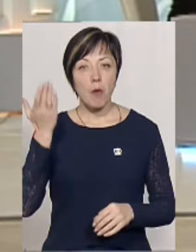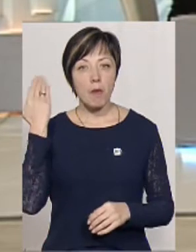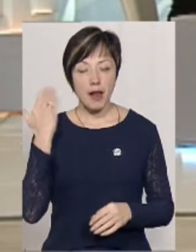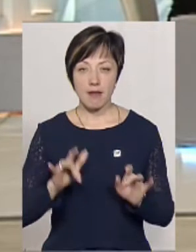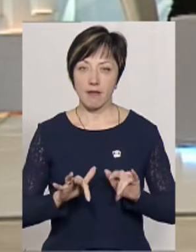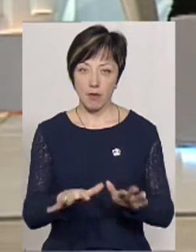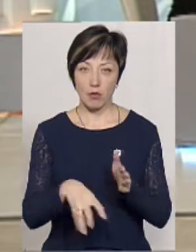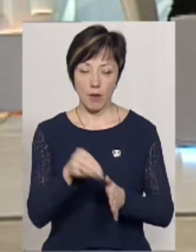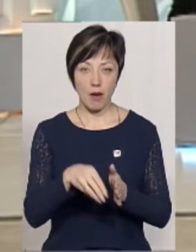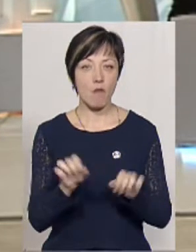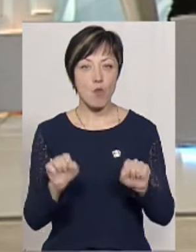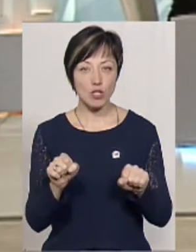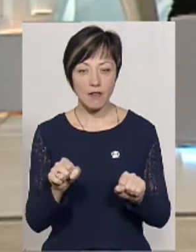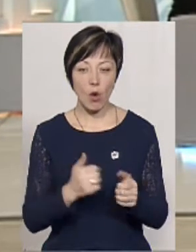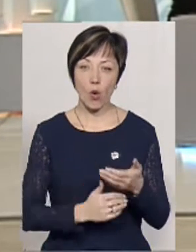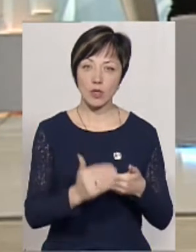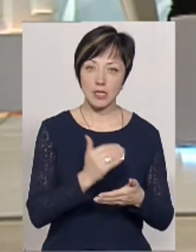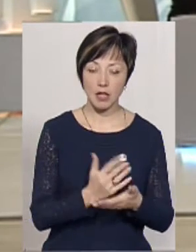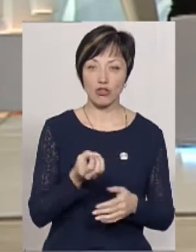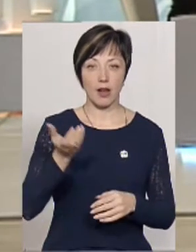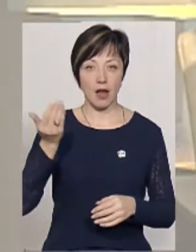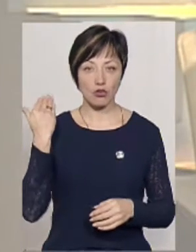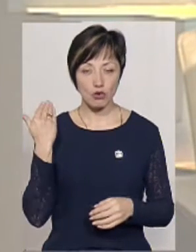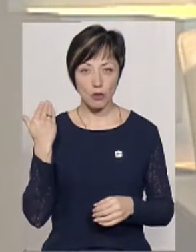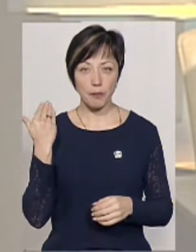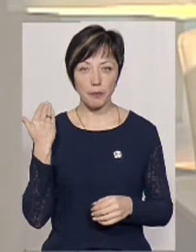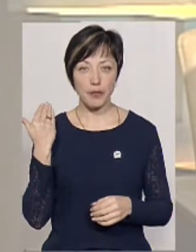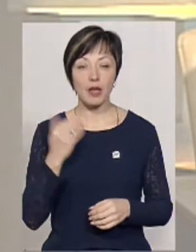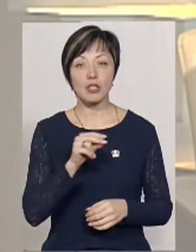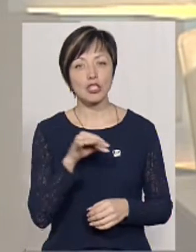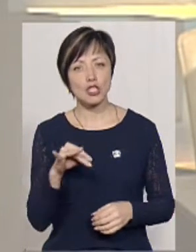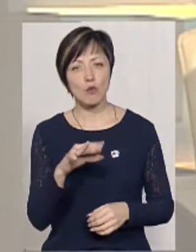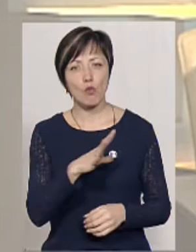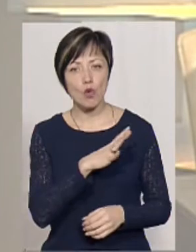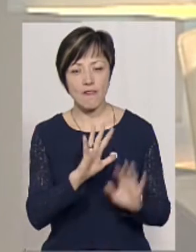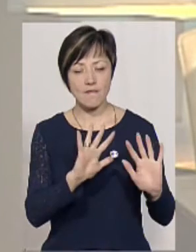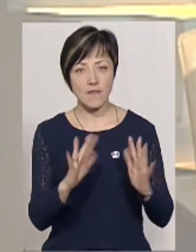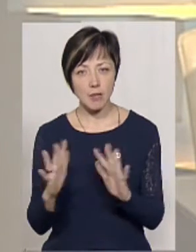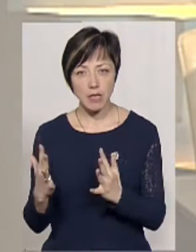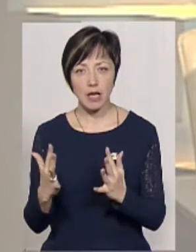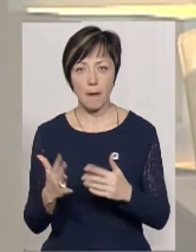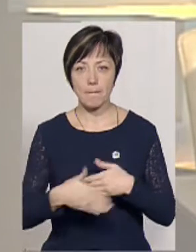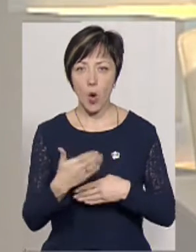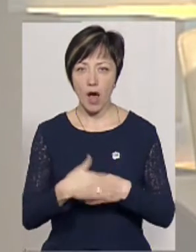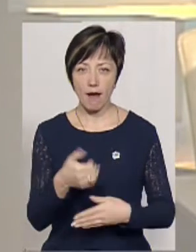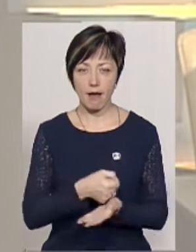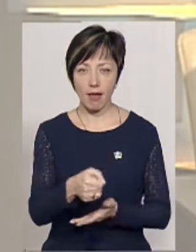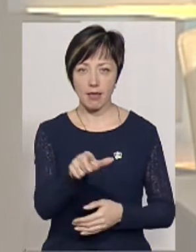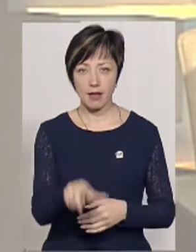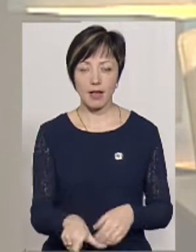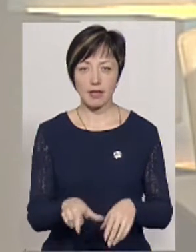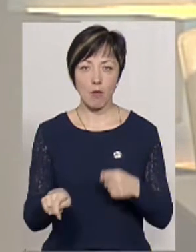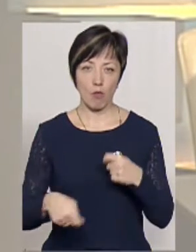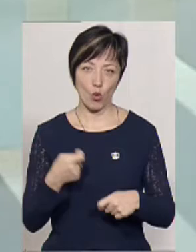попередніх кампаній, ну, можливо, на останню, можливо, ще раніше, чи були випадки покарання кандидатів за